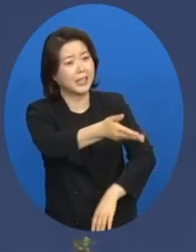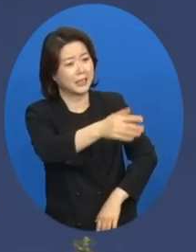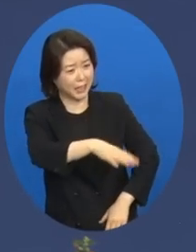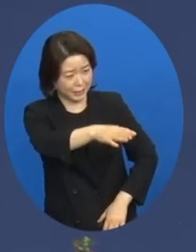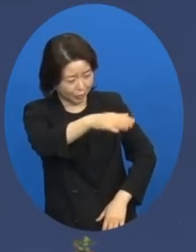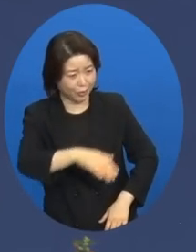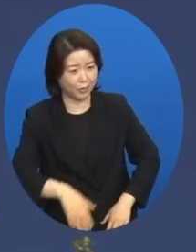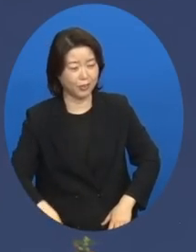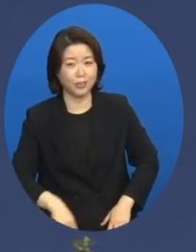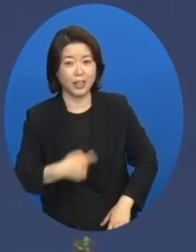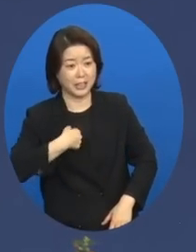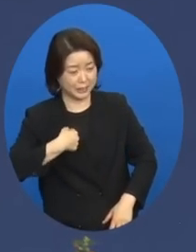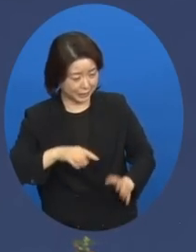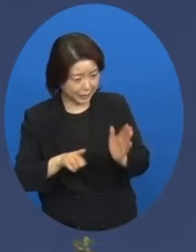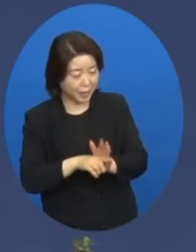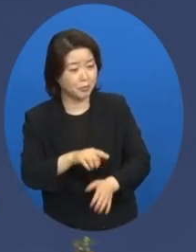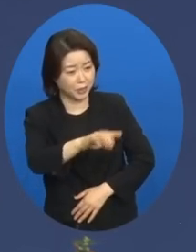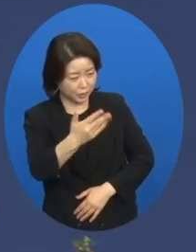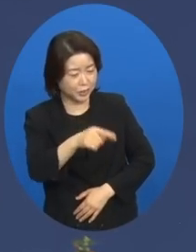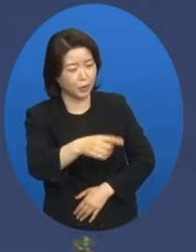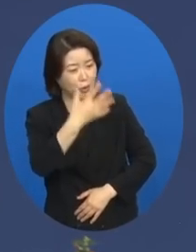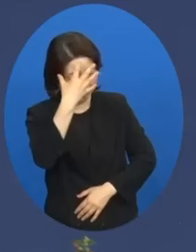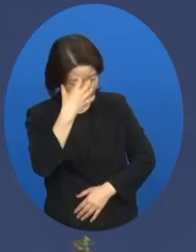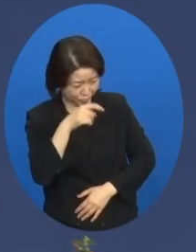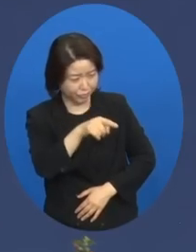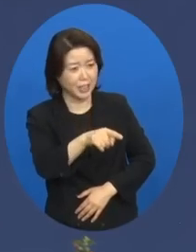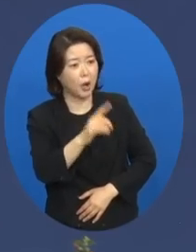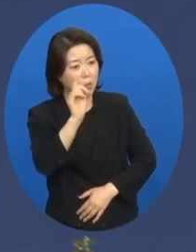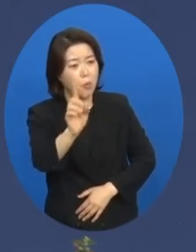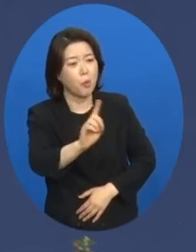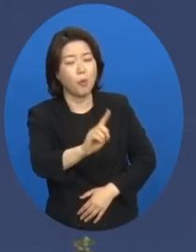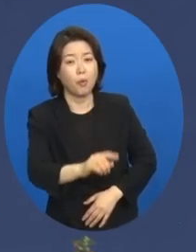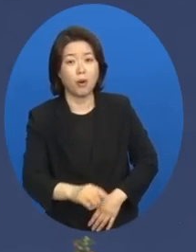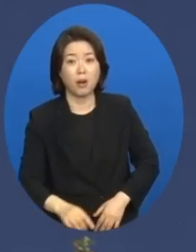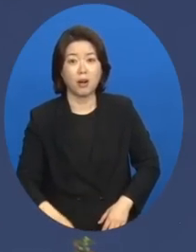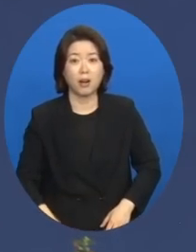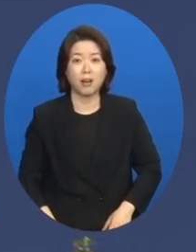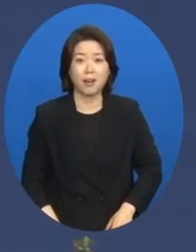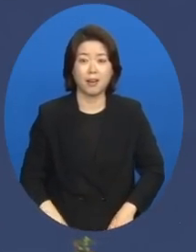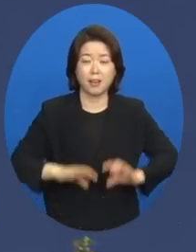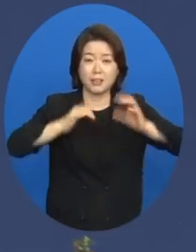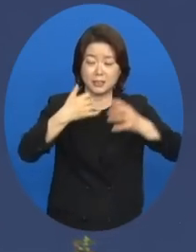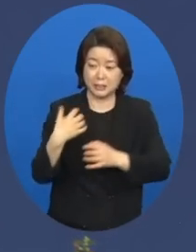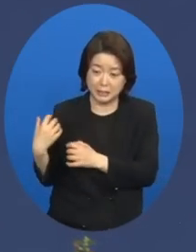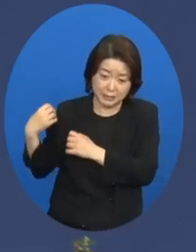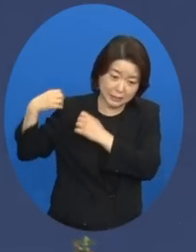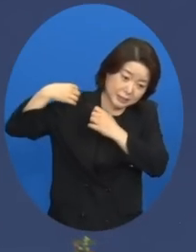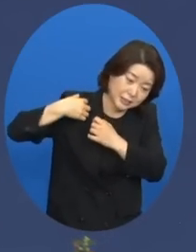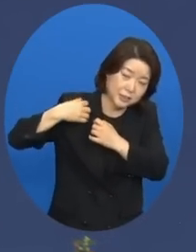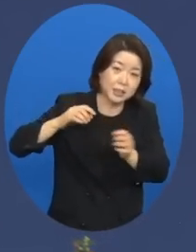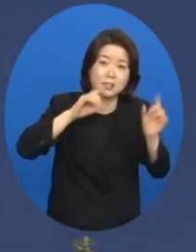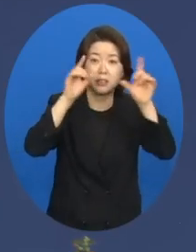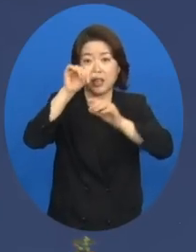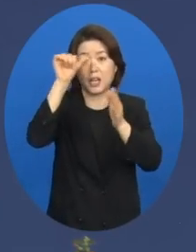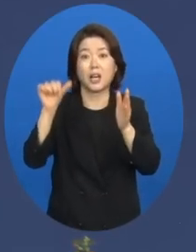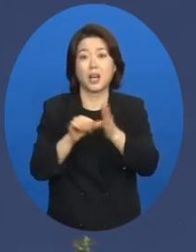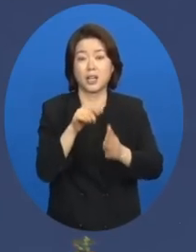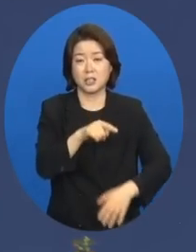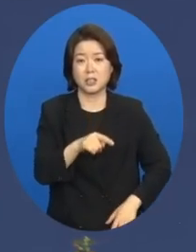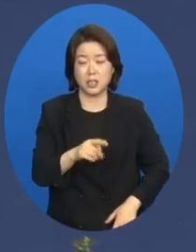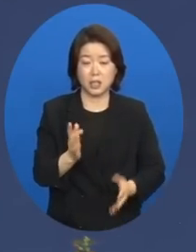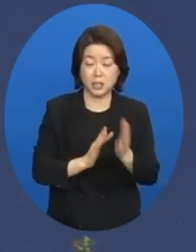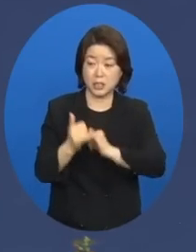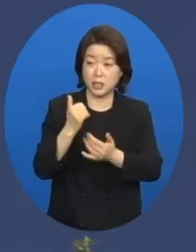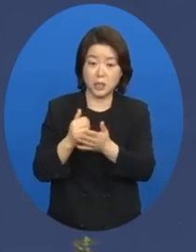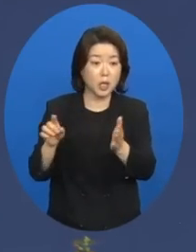너 나를 믿게 해서 네가 더 험해졌다. 너 얼굴 보니까 세상 짐을 지고 사는 인생에 예수 믿어주는 짐까지